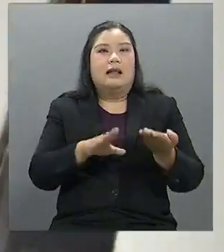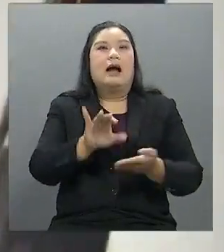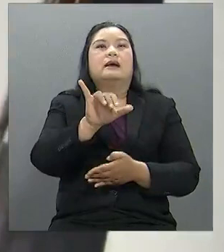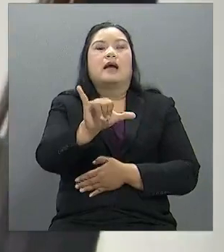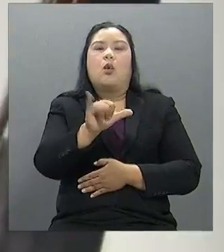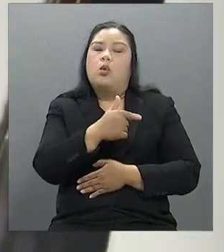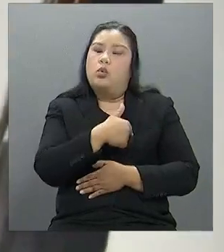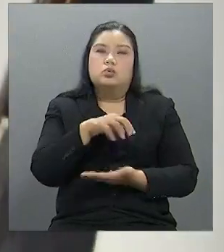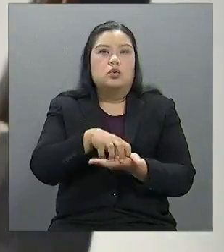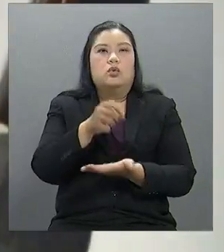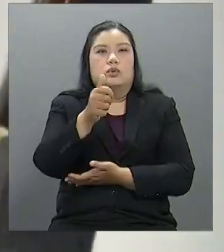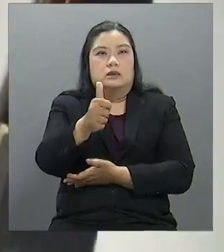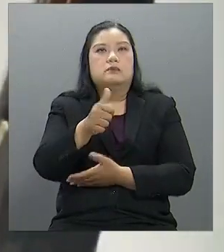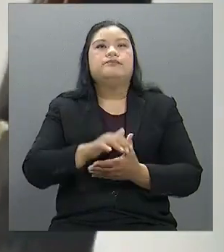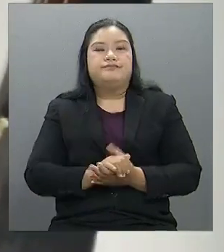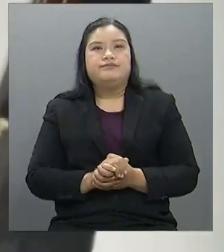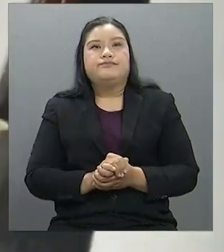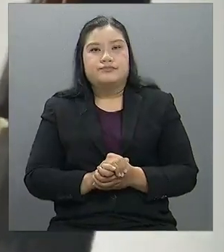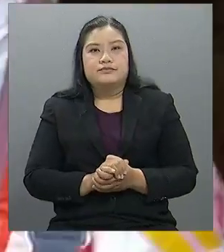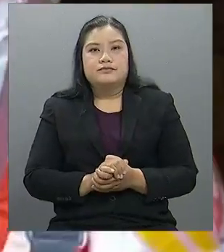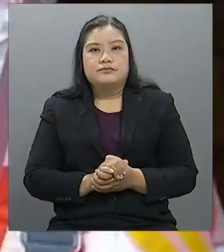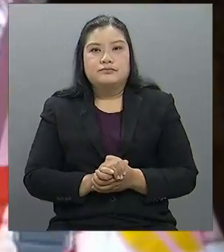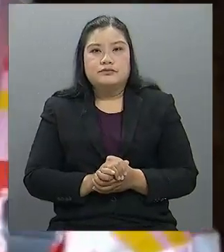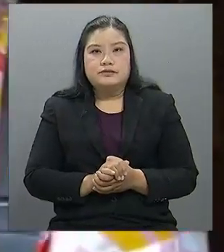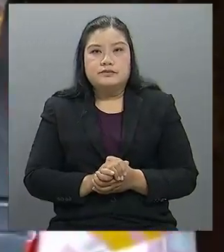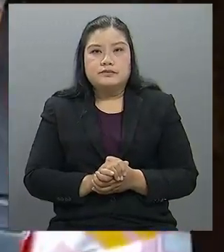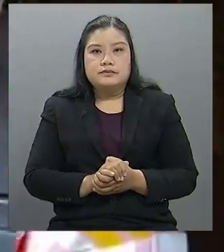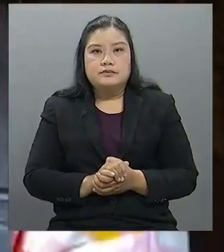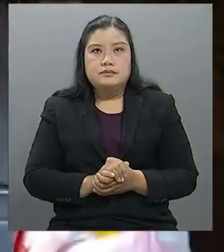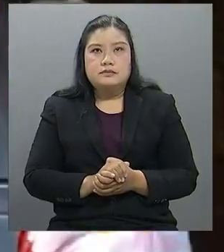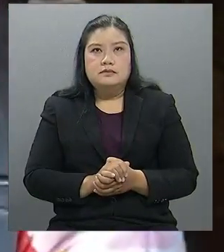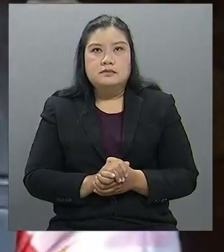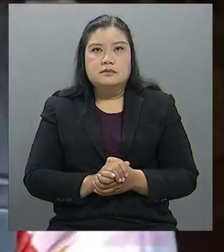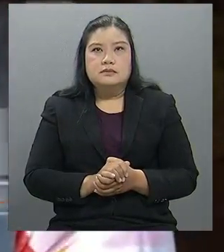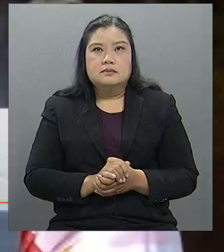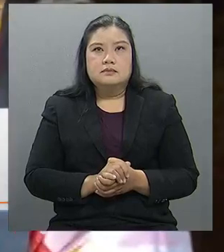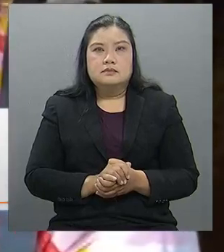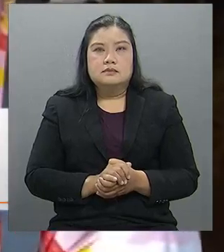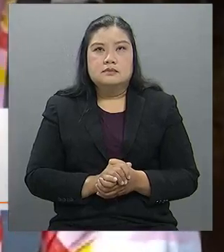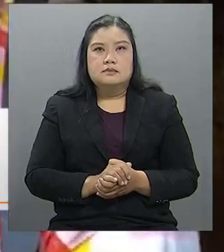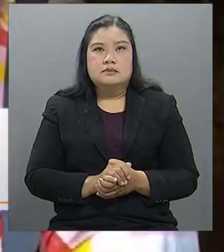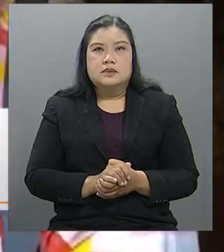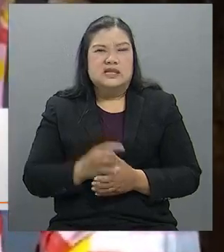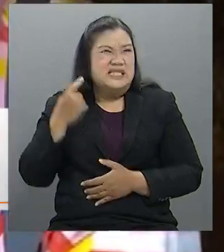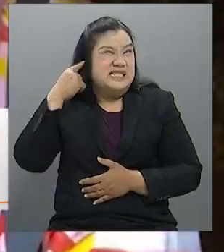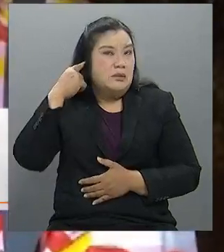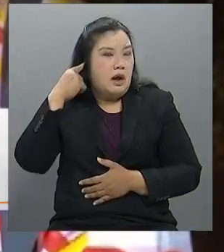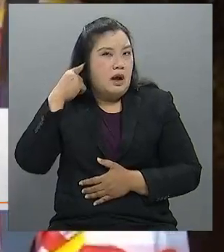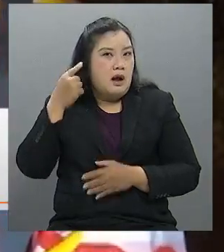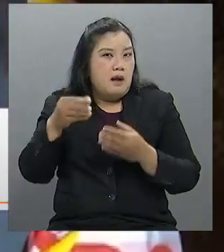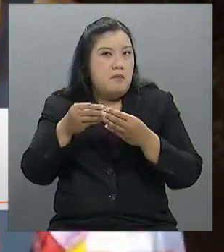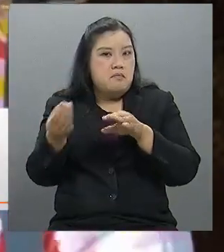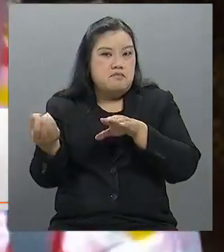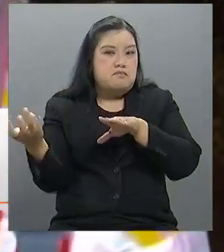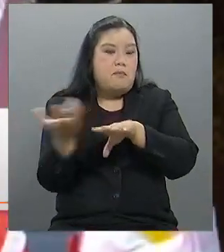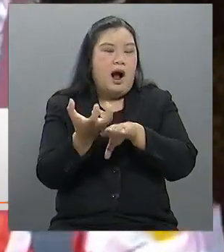จ็บนะคะโอ้ พอเสียงดังตุ้มตกเลยแล้วบอกหาที่จอดก่อนมาที่จอดก่